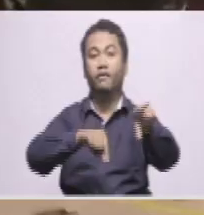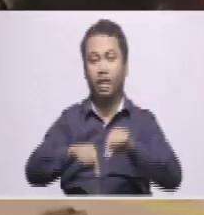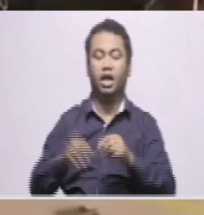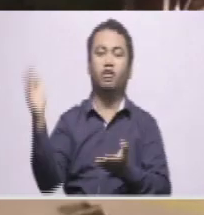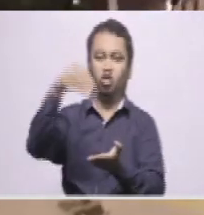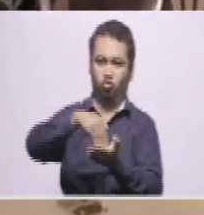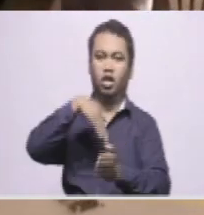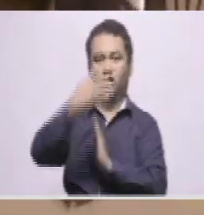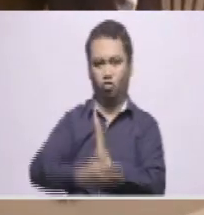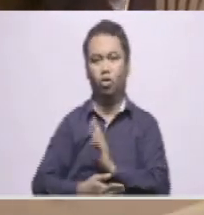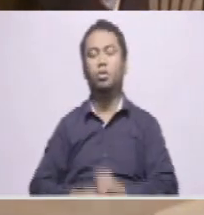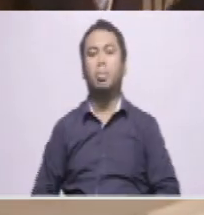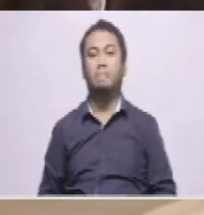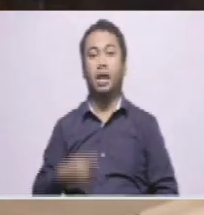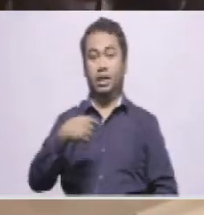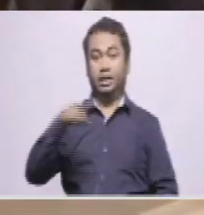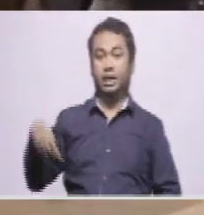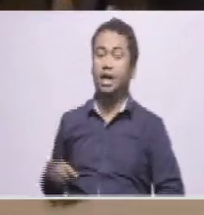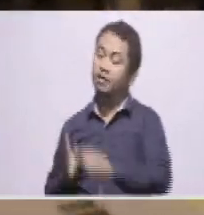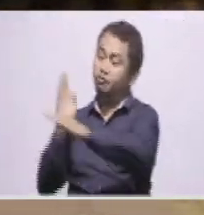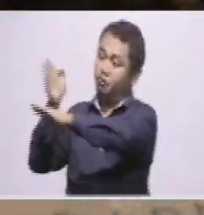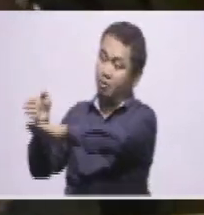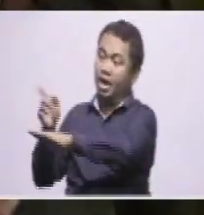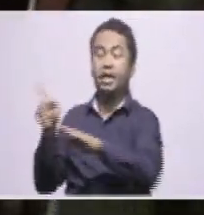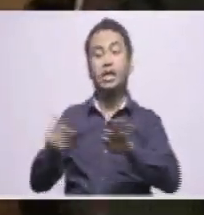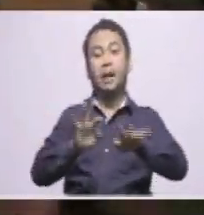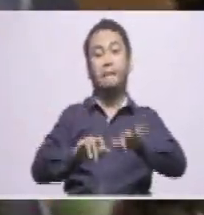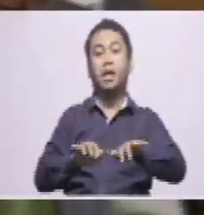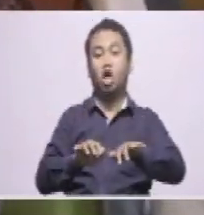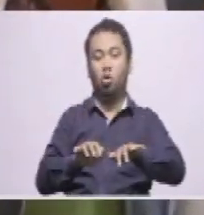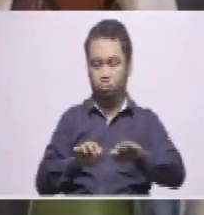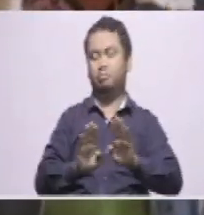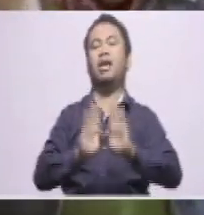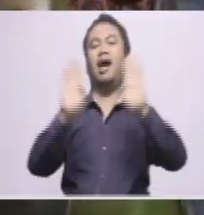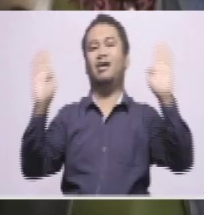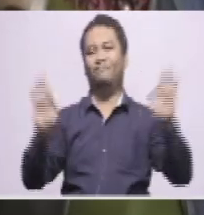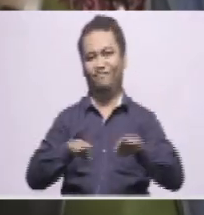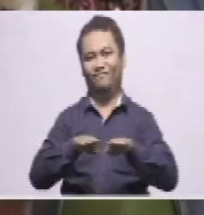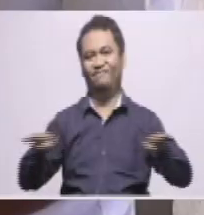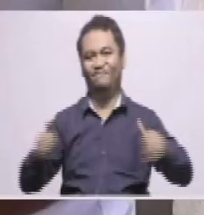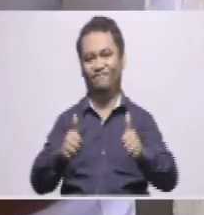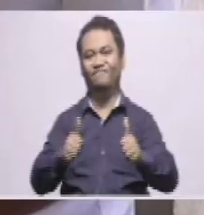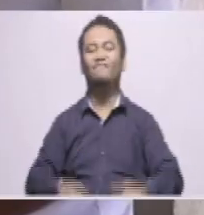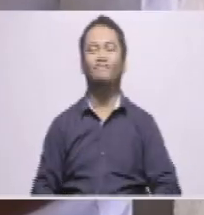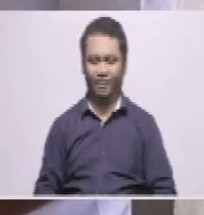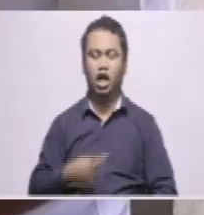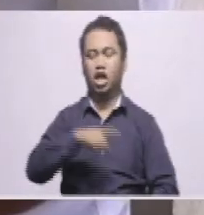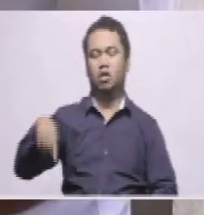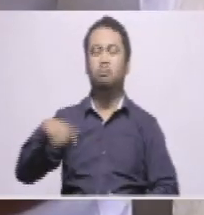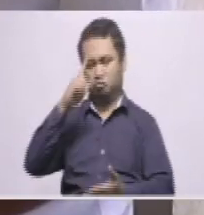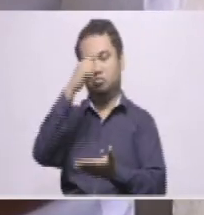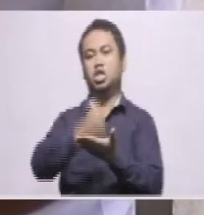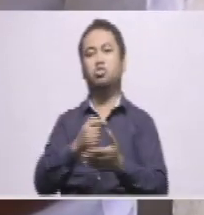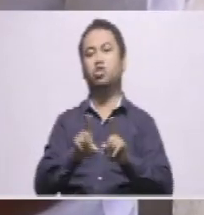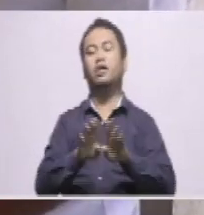ary mitsidika bureau anankiray zahay dia tena milamina ary mizotra tsara zany ny fomba ary miampita ny fifanana zay noraisin'zareo. Ka mino fa mbola mizotra tsara aloha